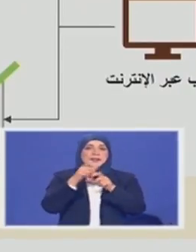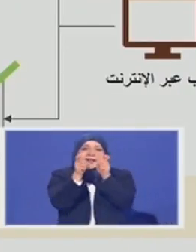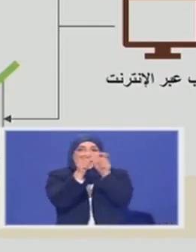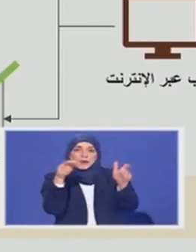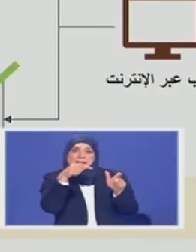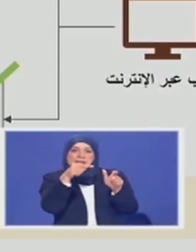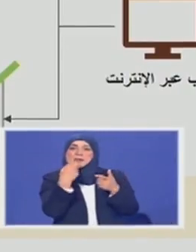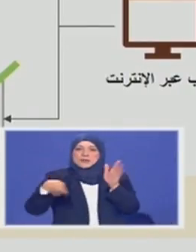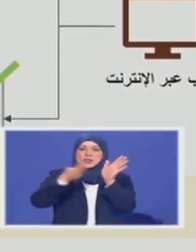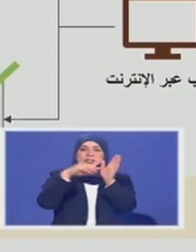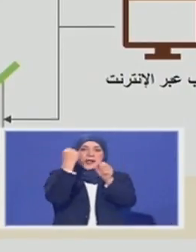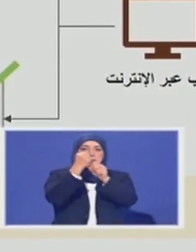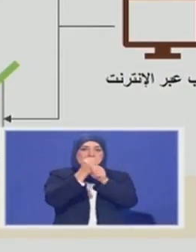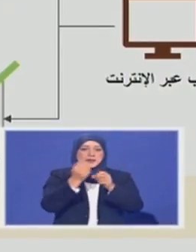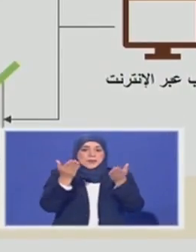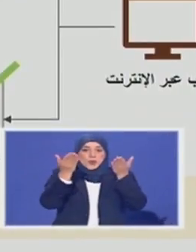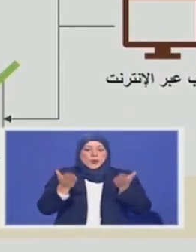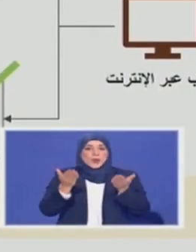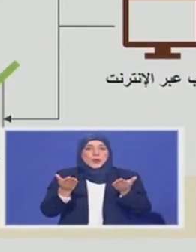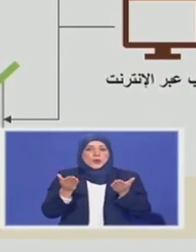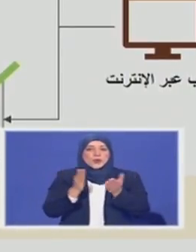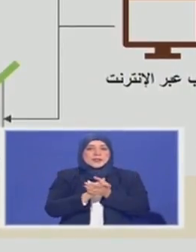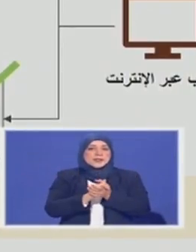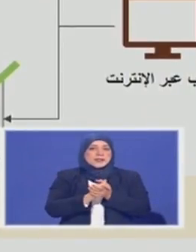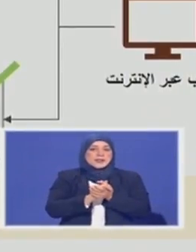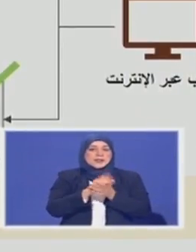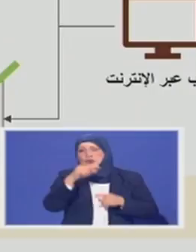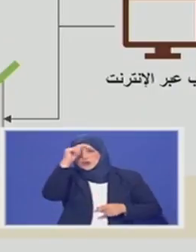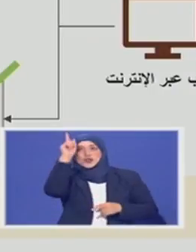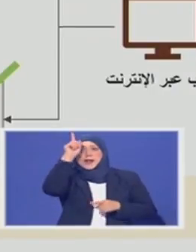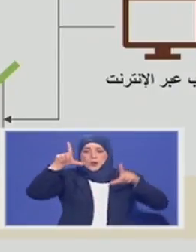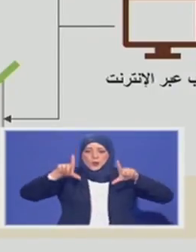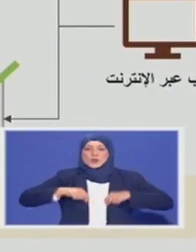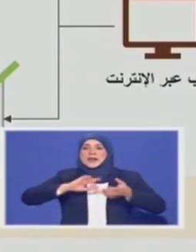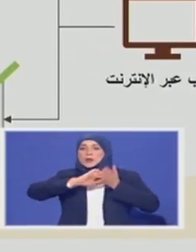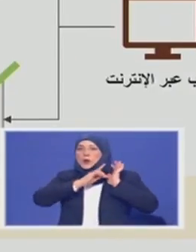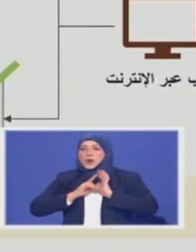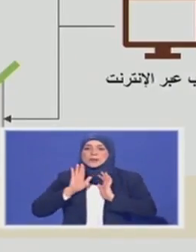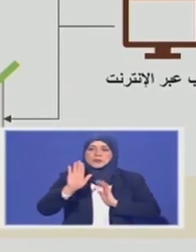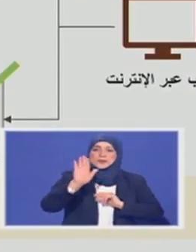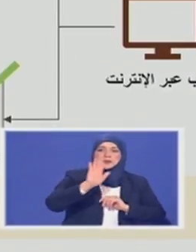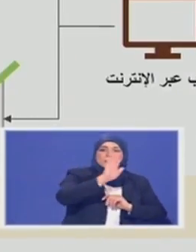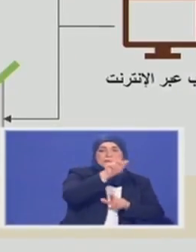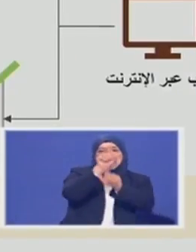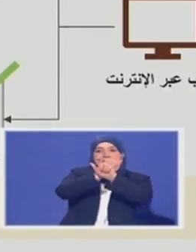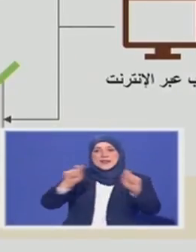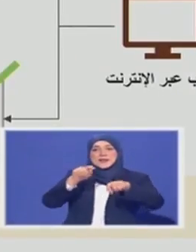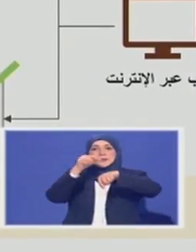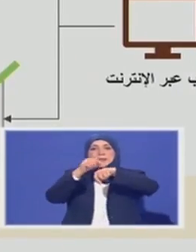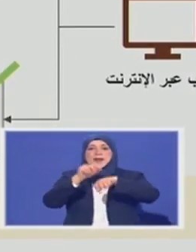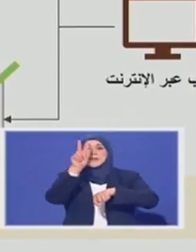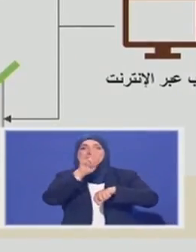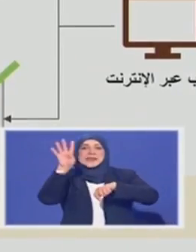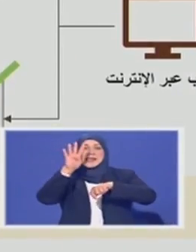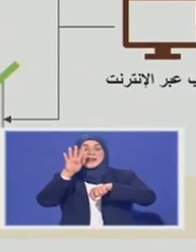تستأنف النشاط، ولهنا معناها نعمل أنه الوزارات المعنية باش تلتزم ب 24 ساعة